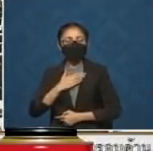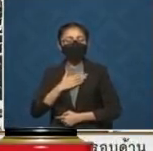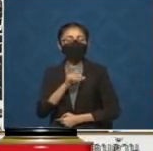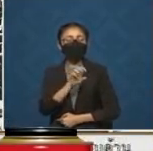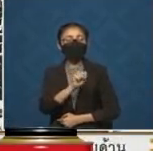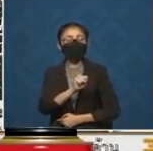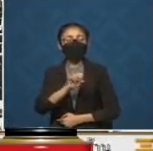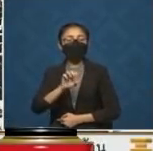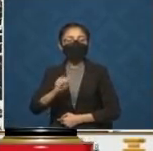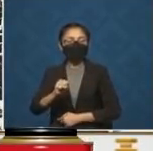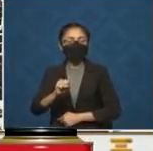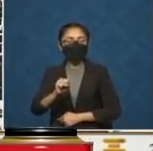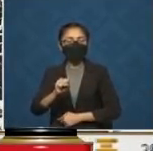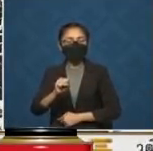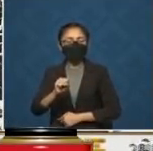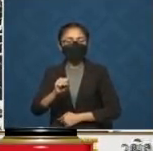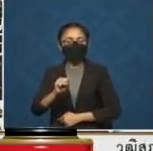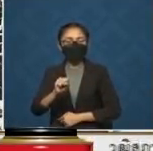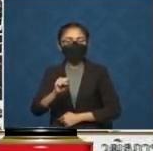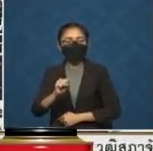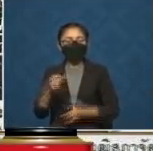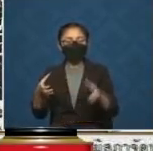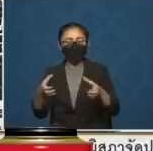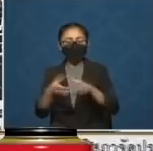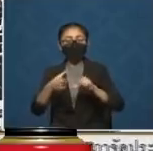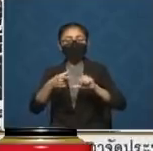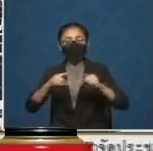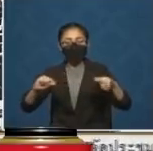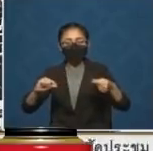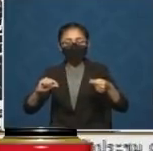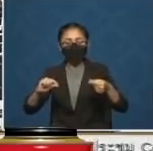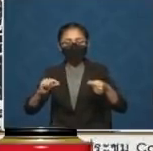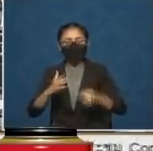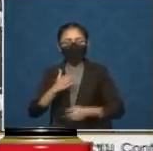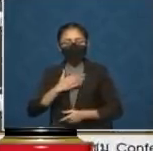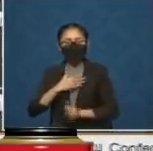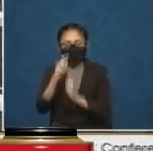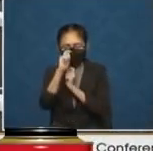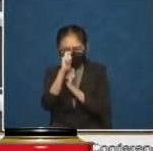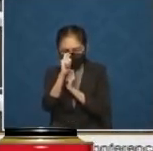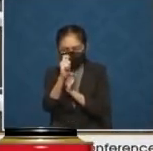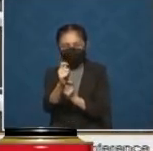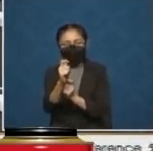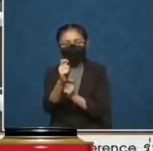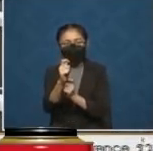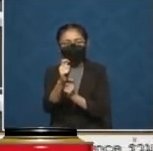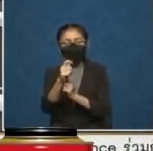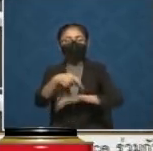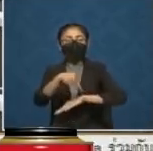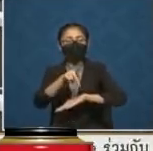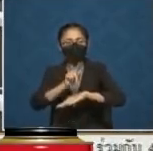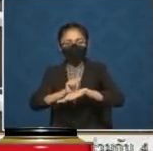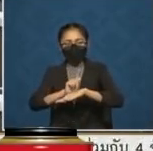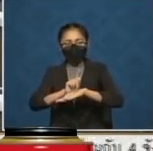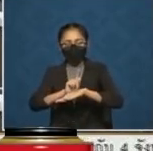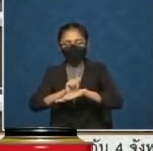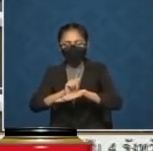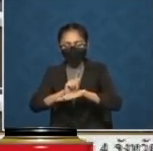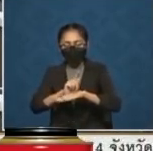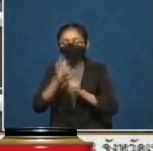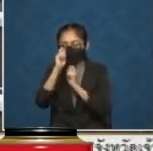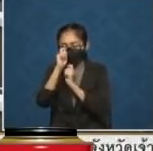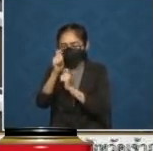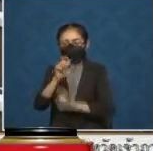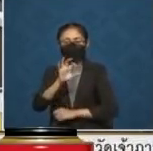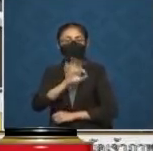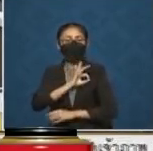ที่ฉันใส่อารมณ์มากเรื่องนี้คือฉันรู้สึกฉันเสียดายภาษีมากปีนี้จ่ายภาษีเยอะนะ ใช่แล้วกูสาดเสือกสนเข้าไปในสภาเนี่ยนะเราไม่มา